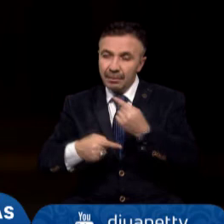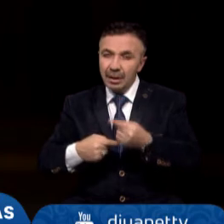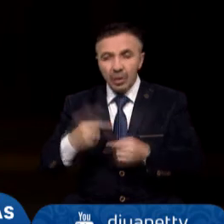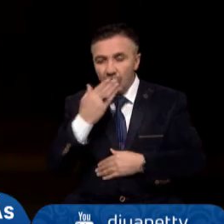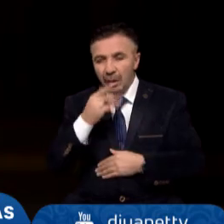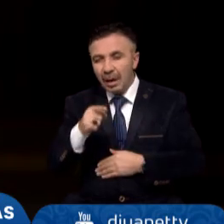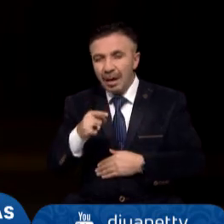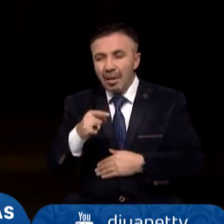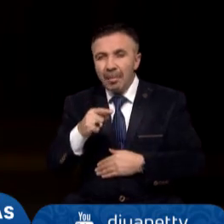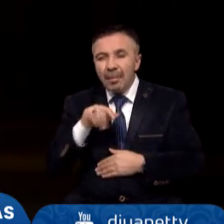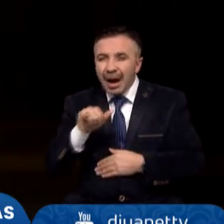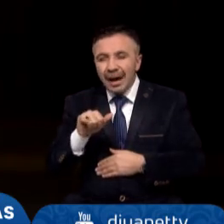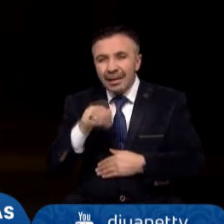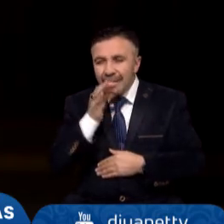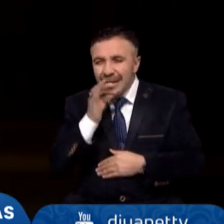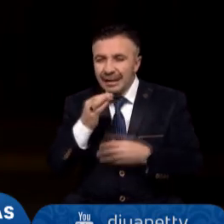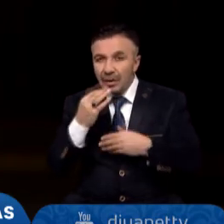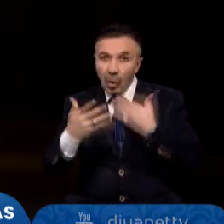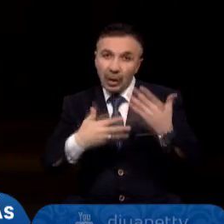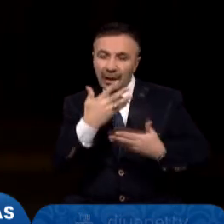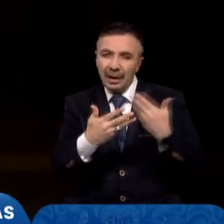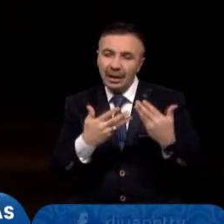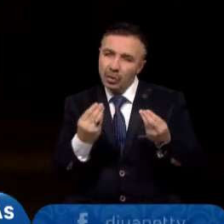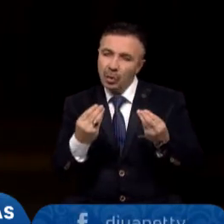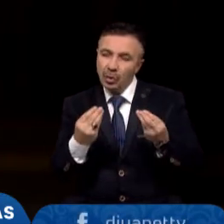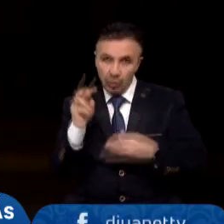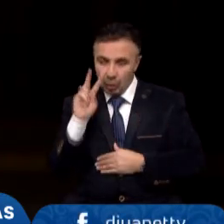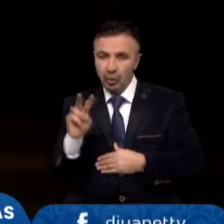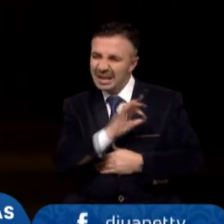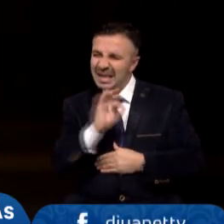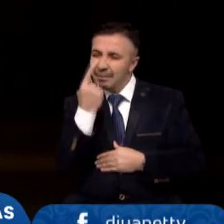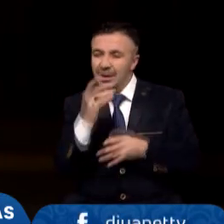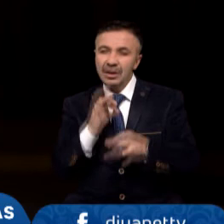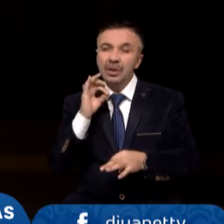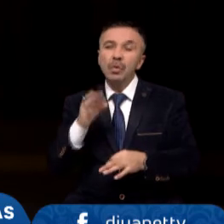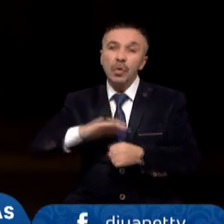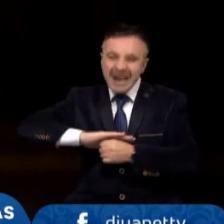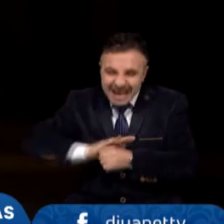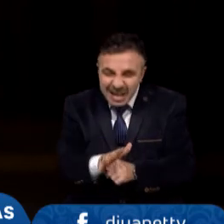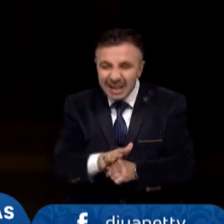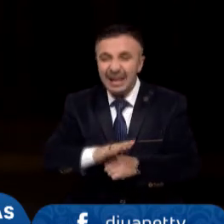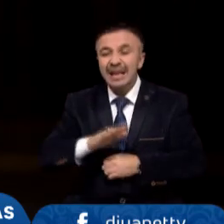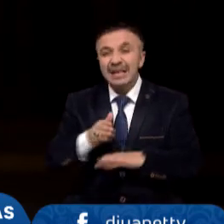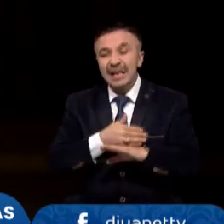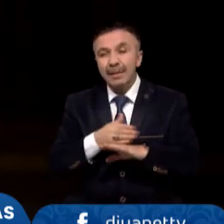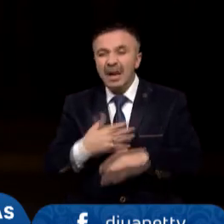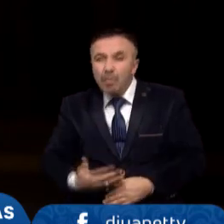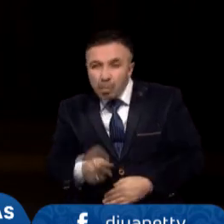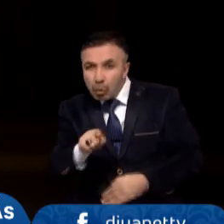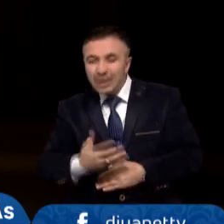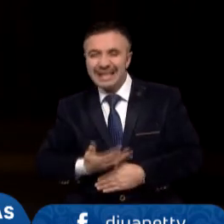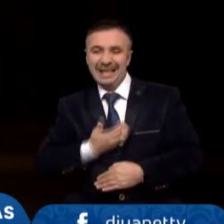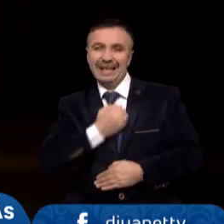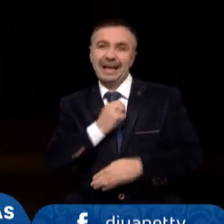olaylarla çok karşı karşıya geliyoruz değil mi hiçbirisi bu işkencelerden dolayı